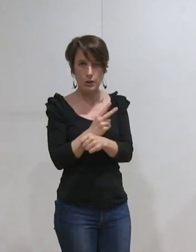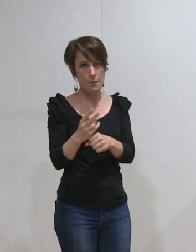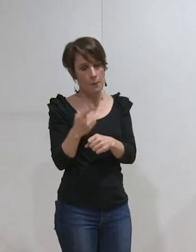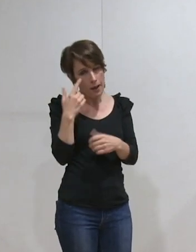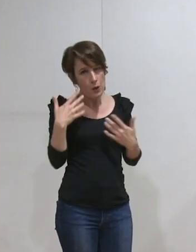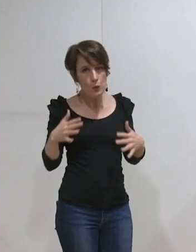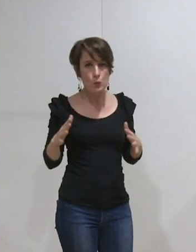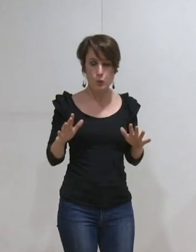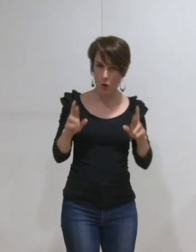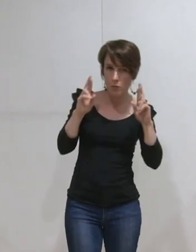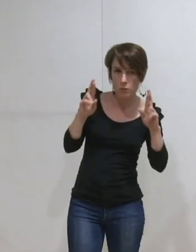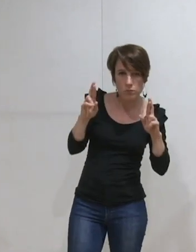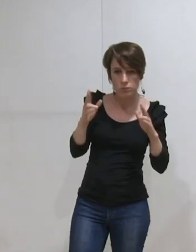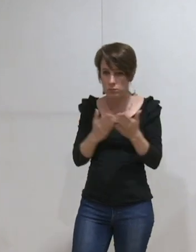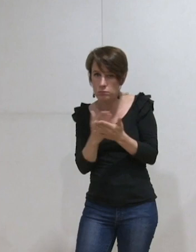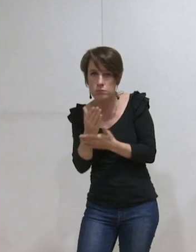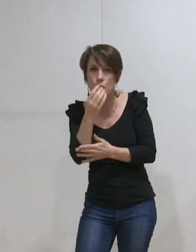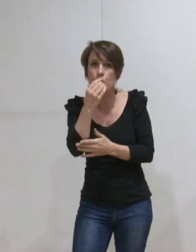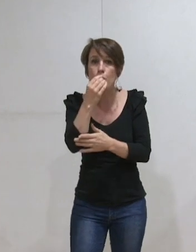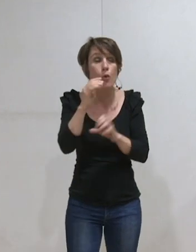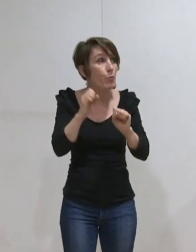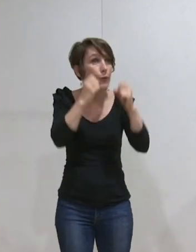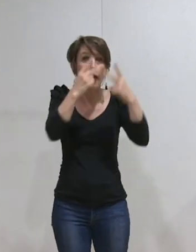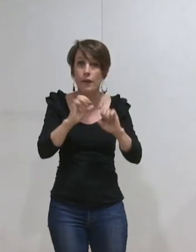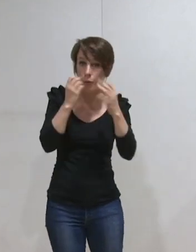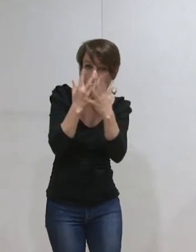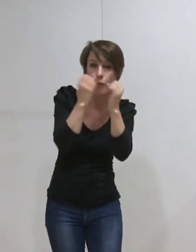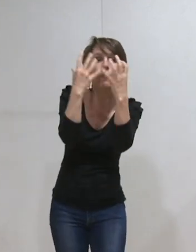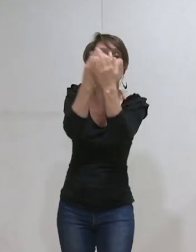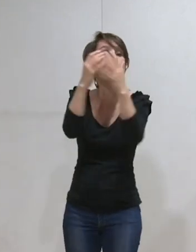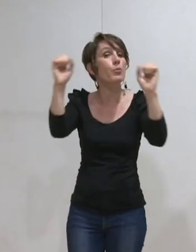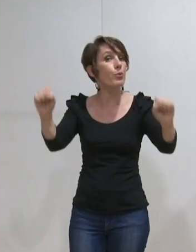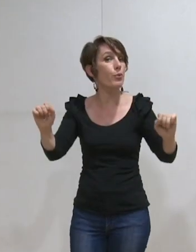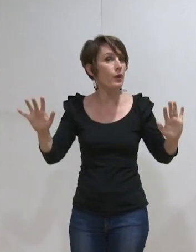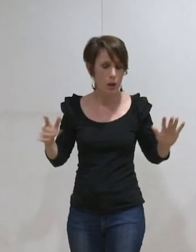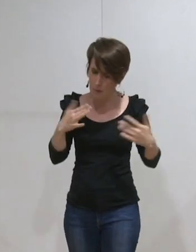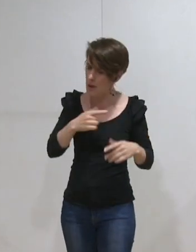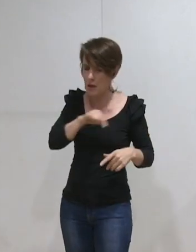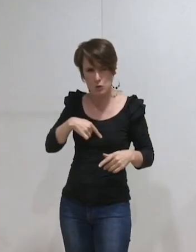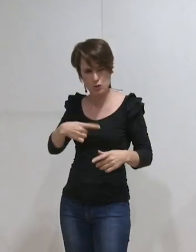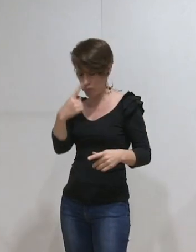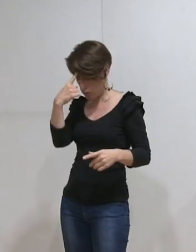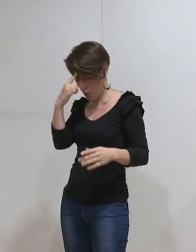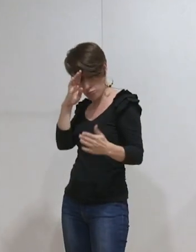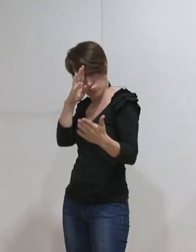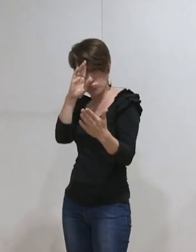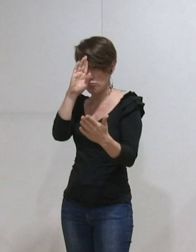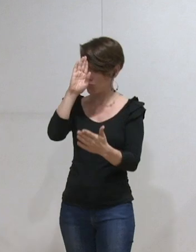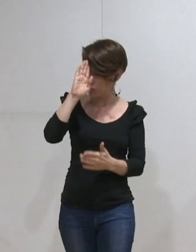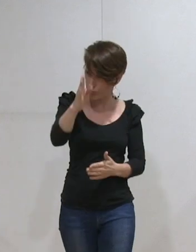avec les incertitudes que cela a et notre volonté farouche d'y arriver nous aurons donc d'autres